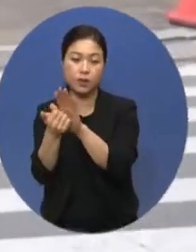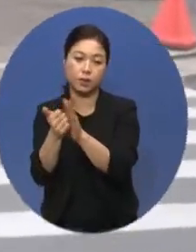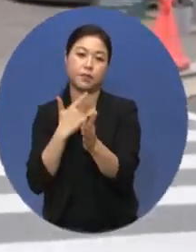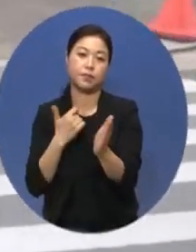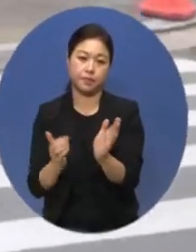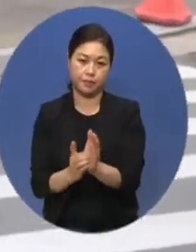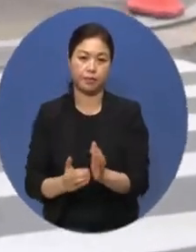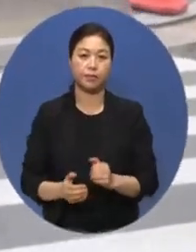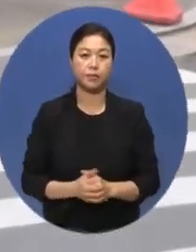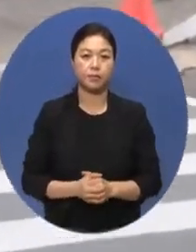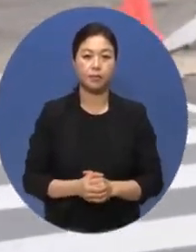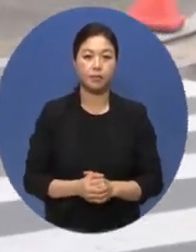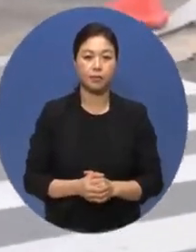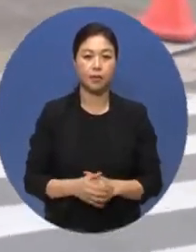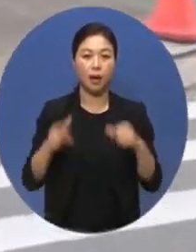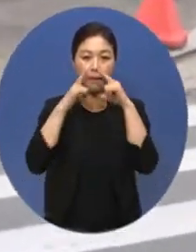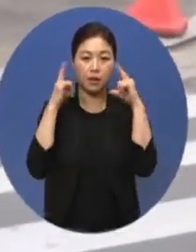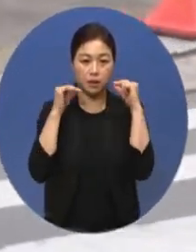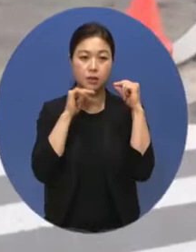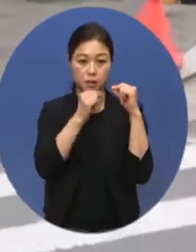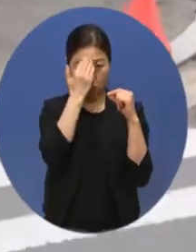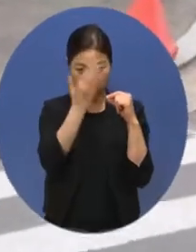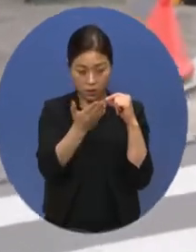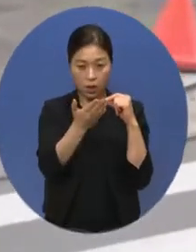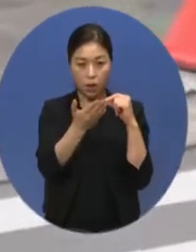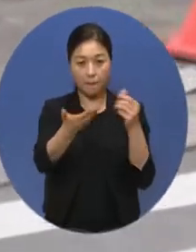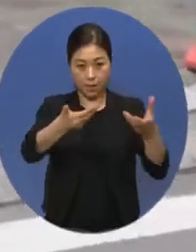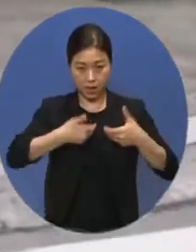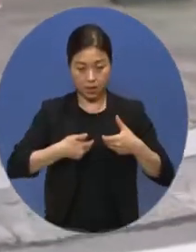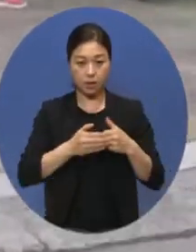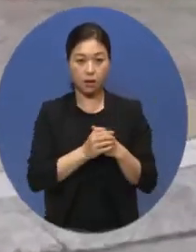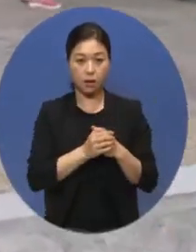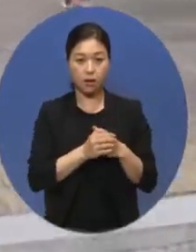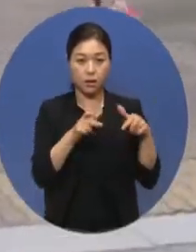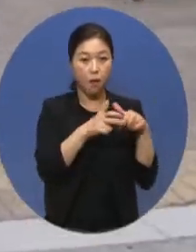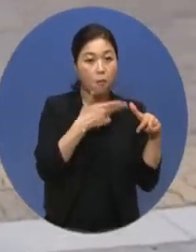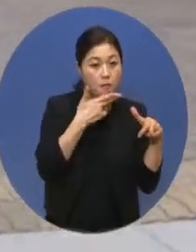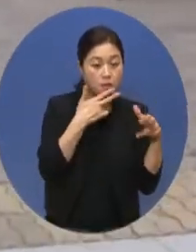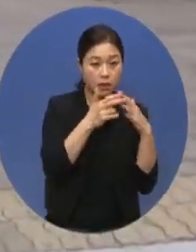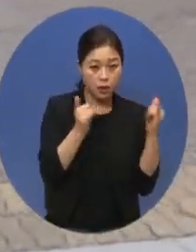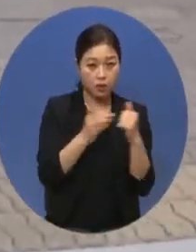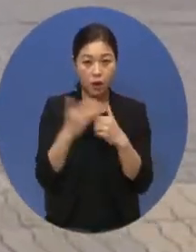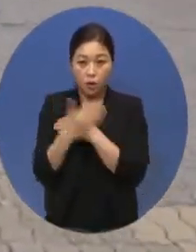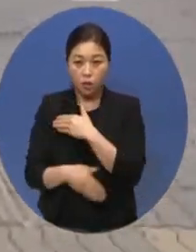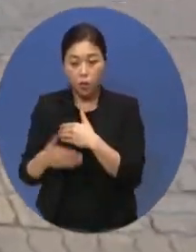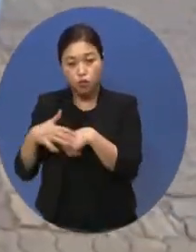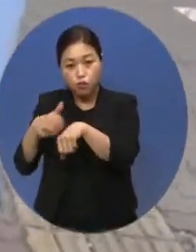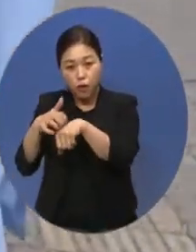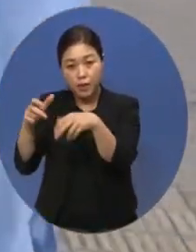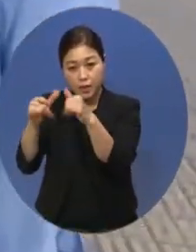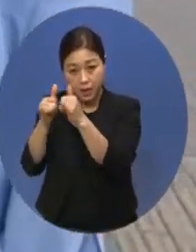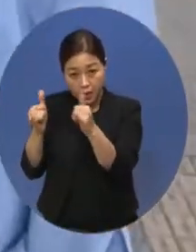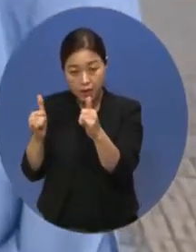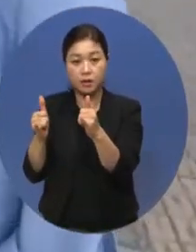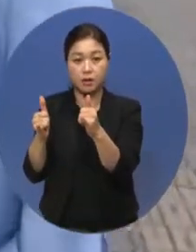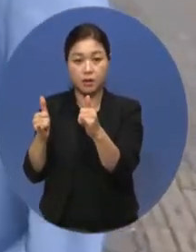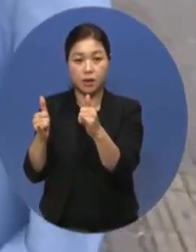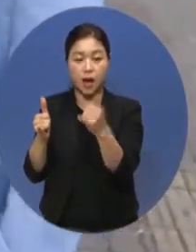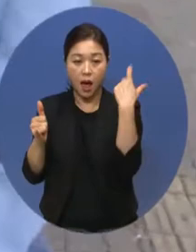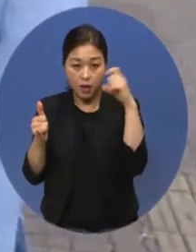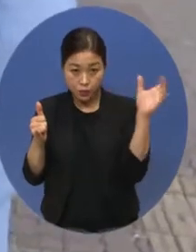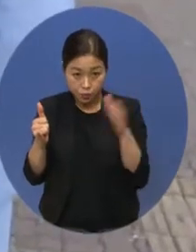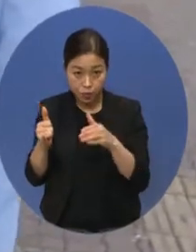지원했습니다. 마스크를 무료로 받은 비장애인들은 몸도 불편한 장애인들이